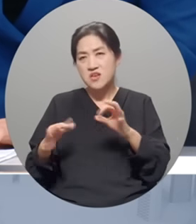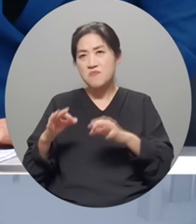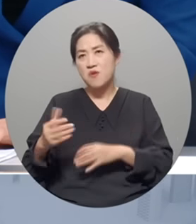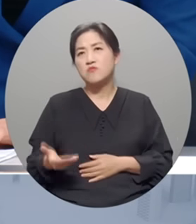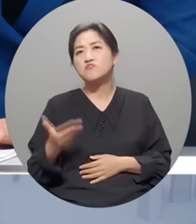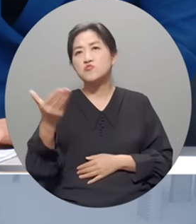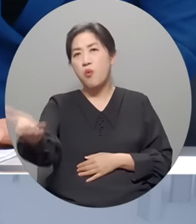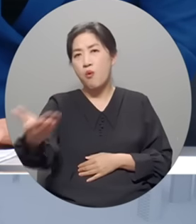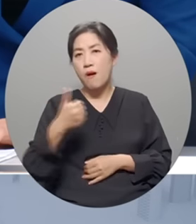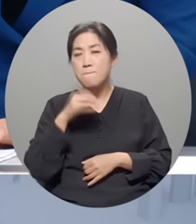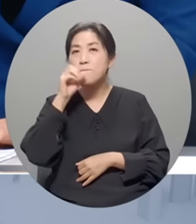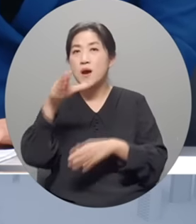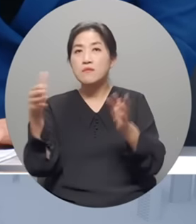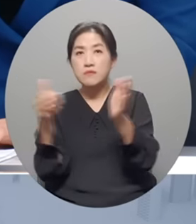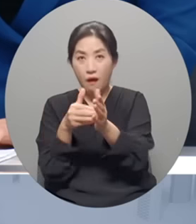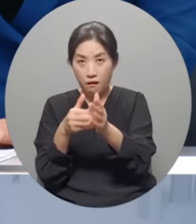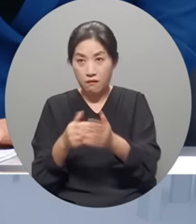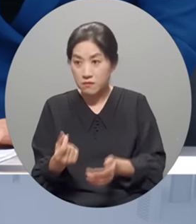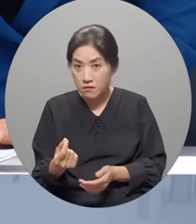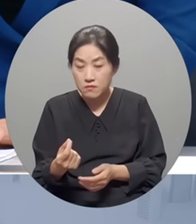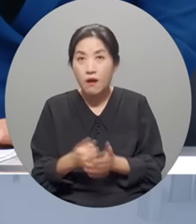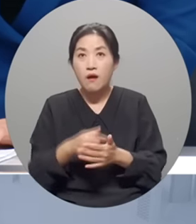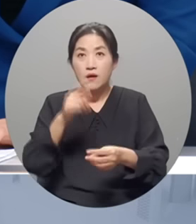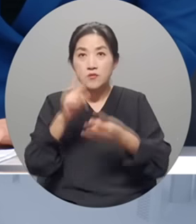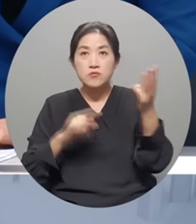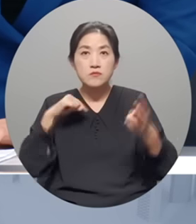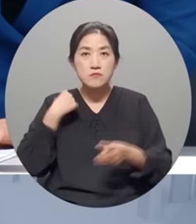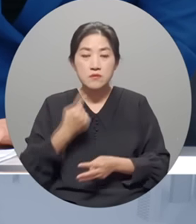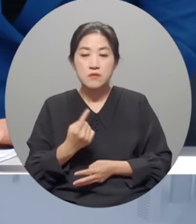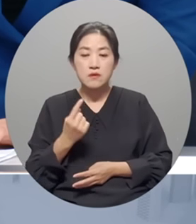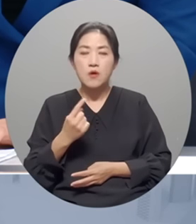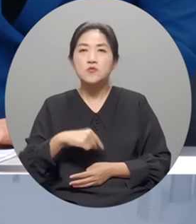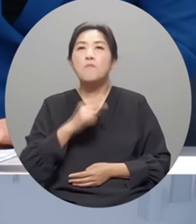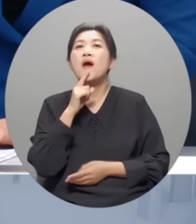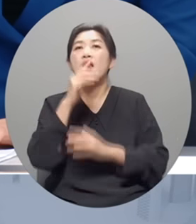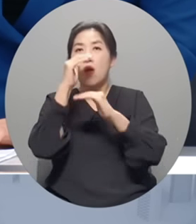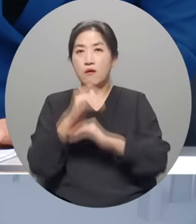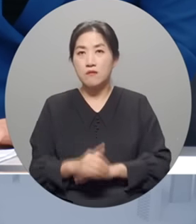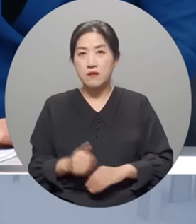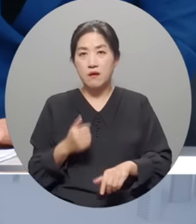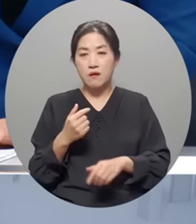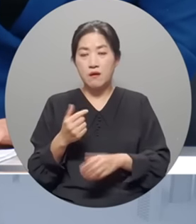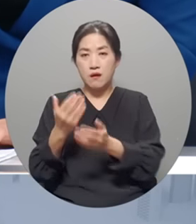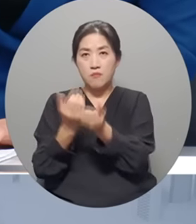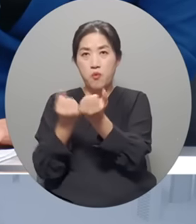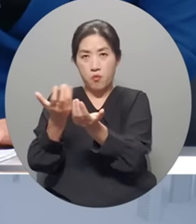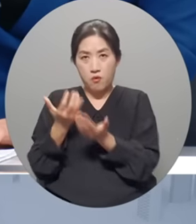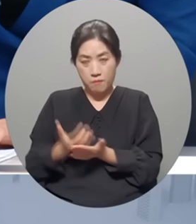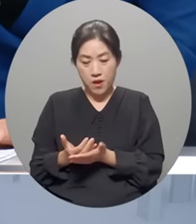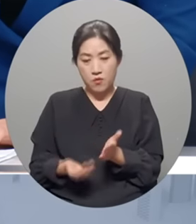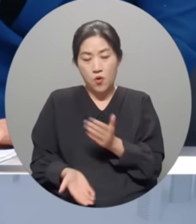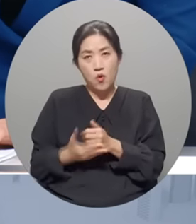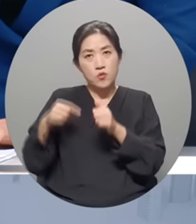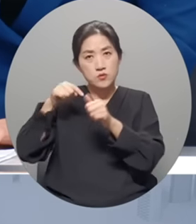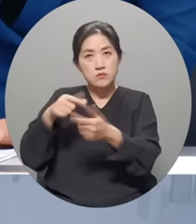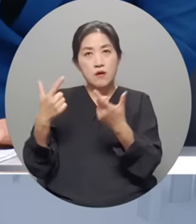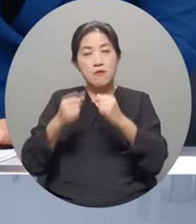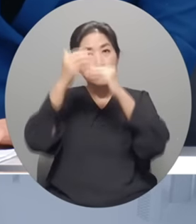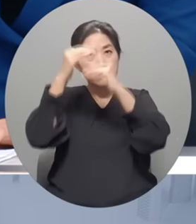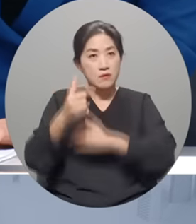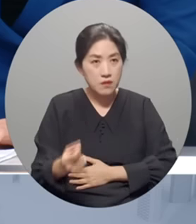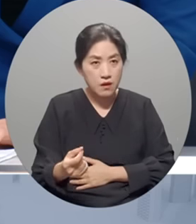좀 해줘라 이렇게 말했습니다. 윤 대통령 스스로 한 말이고 상식적으로 보고를 받고 공천을 지시한 걸로